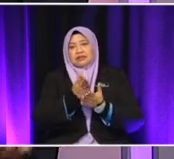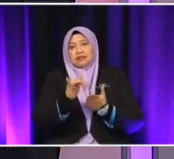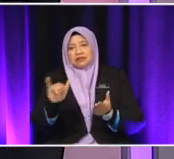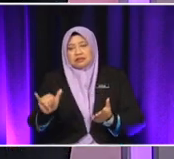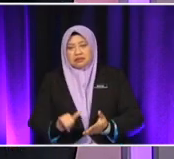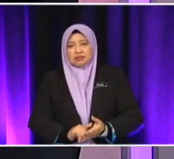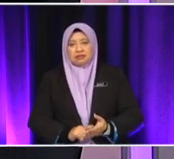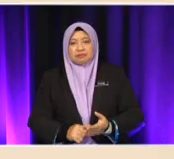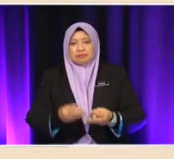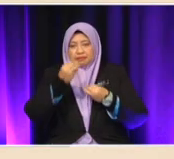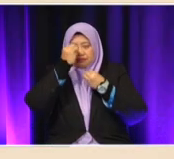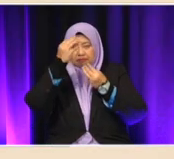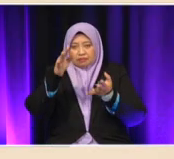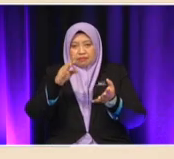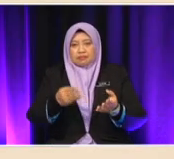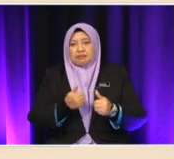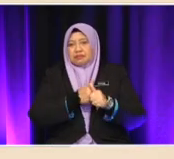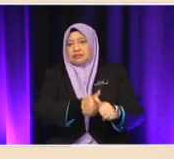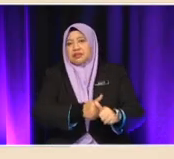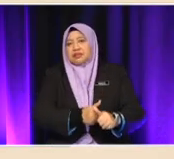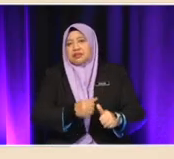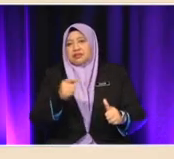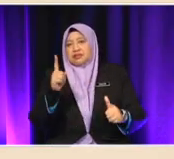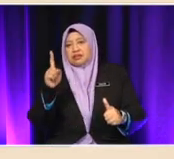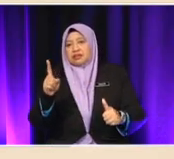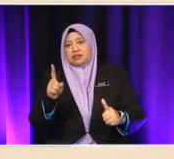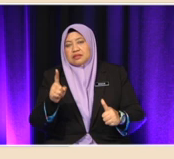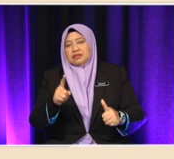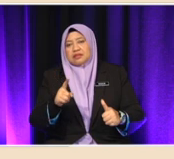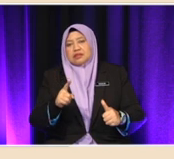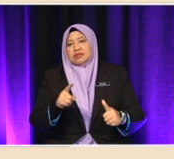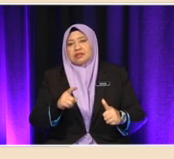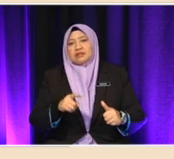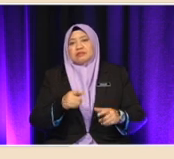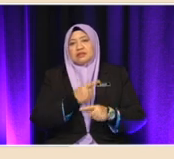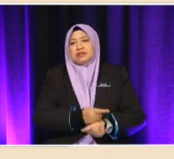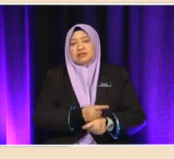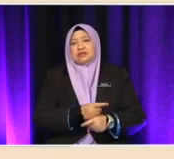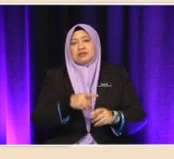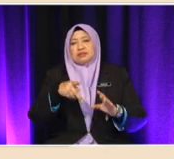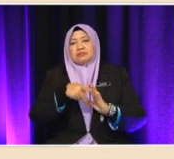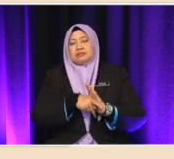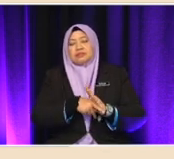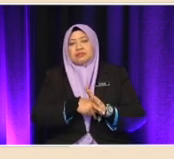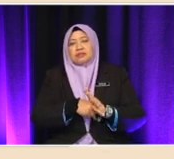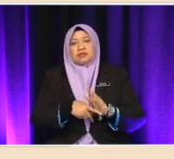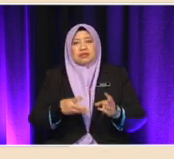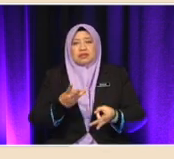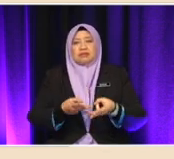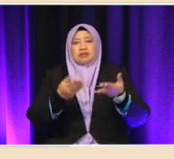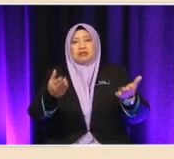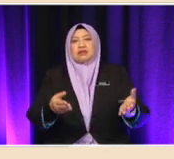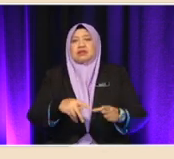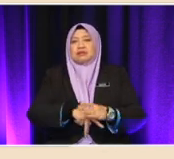maklumat berikut berkaitan dengan satu penentu penawaran padi Oke teknologi penuaian padi